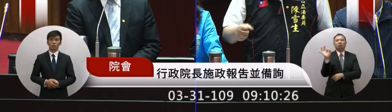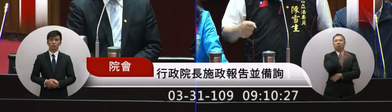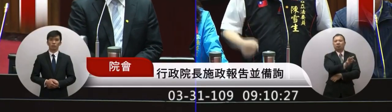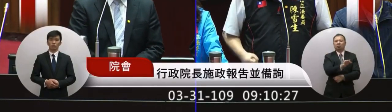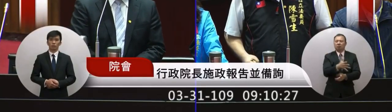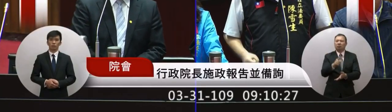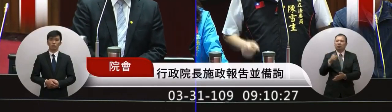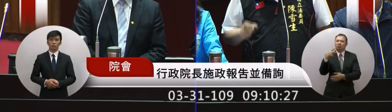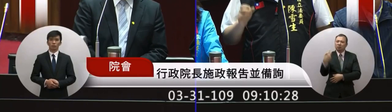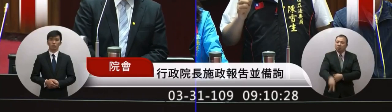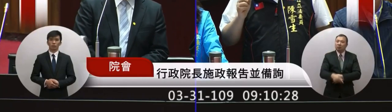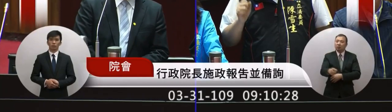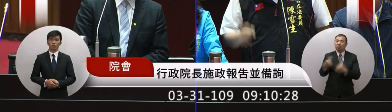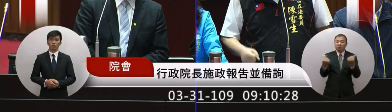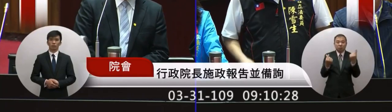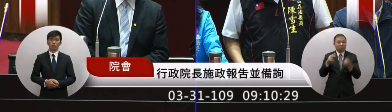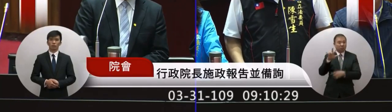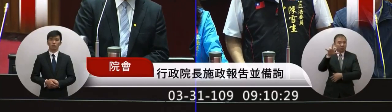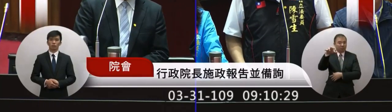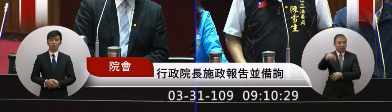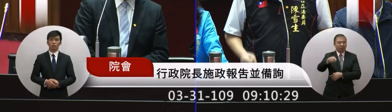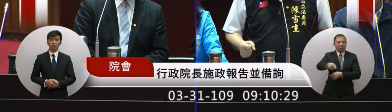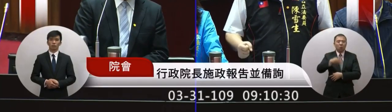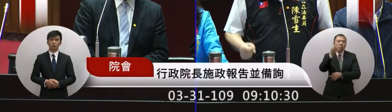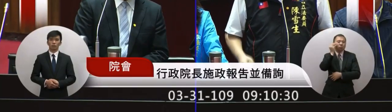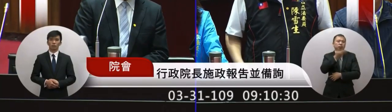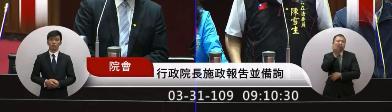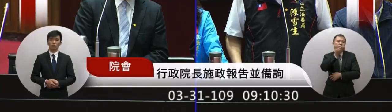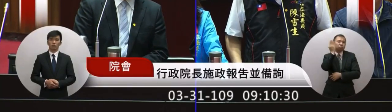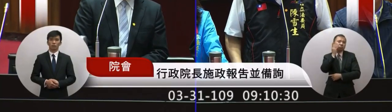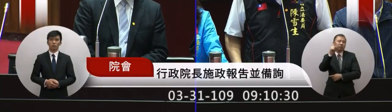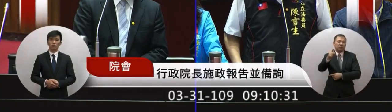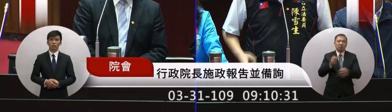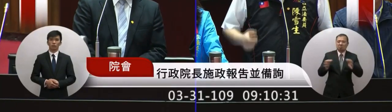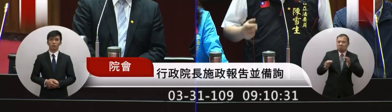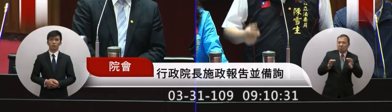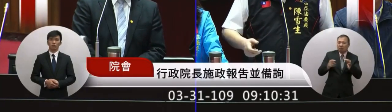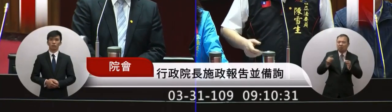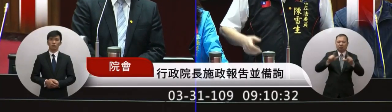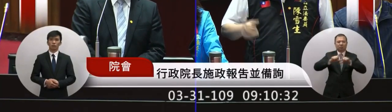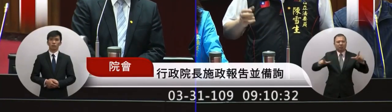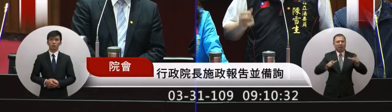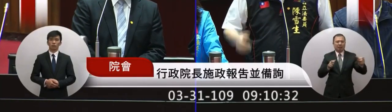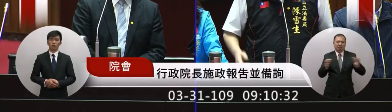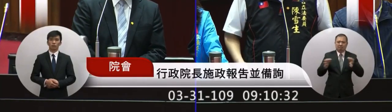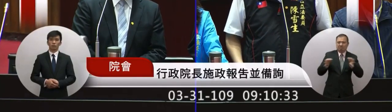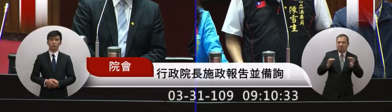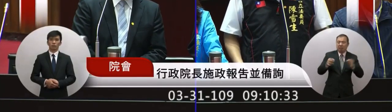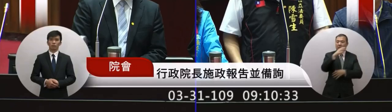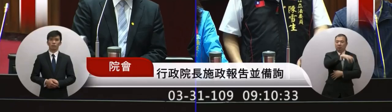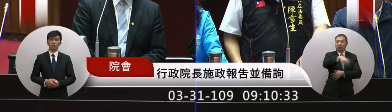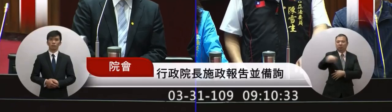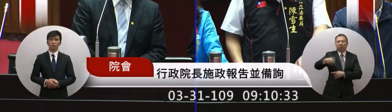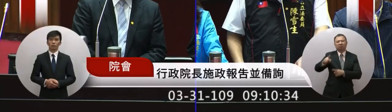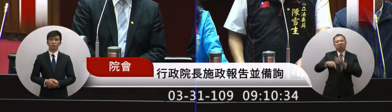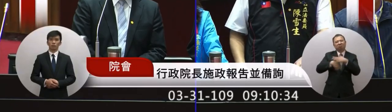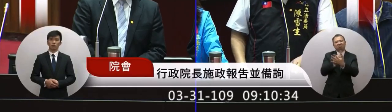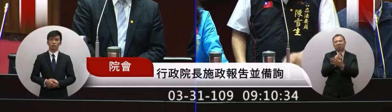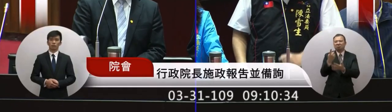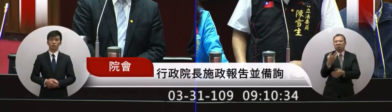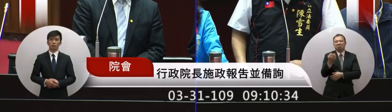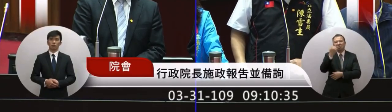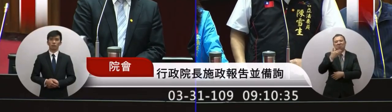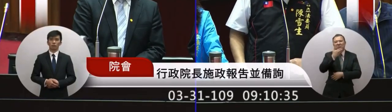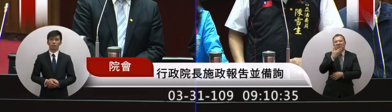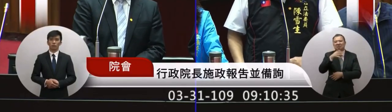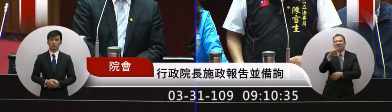些机场的观光产业，还有大型卖场的部分，也只是在权利金上面给予一些